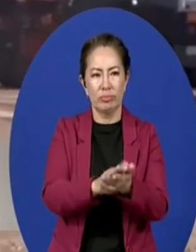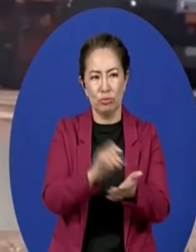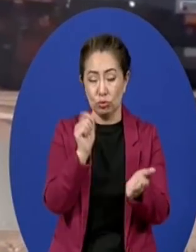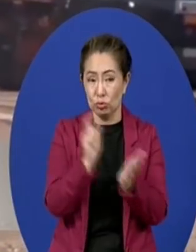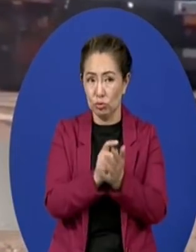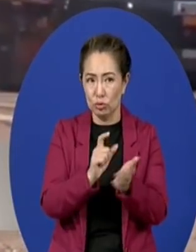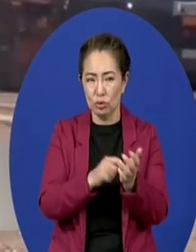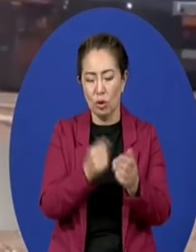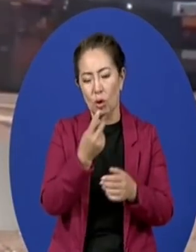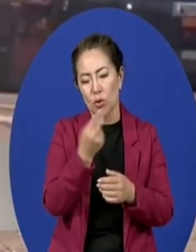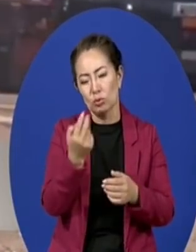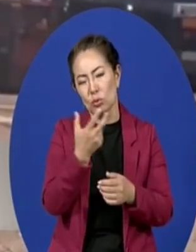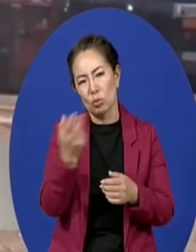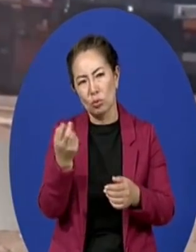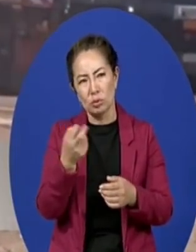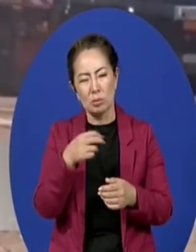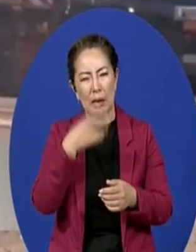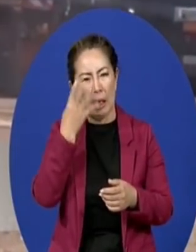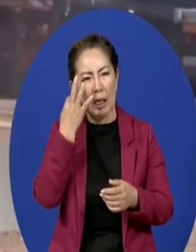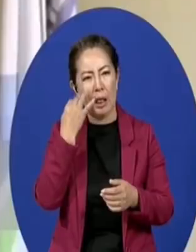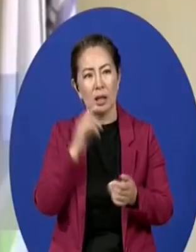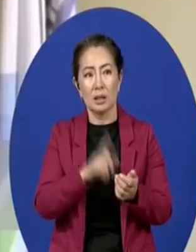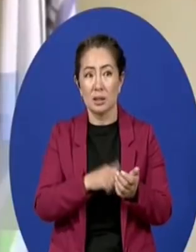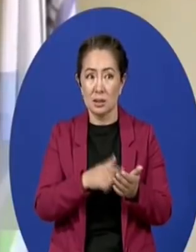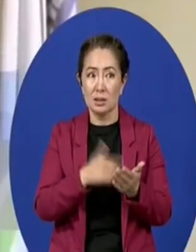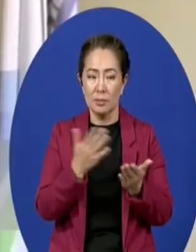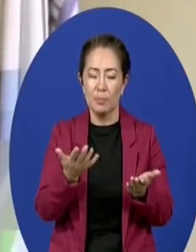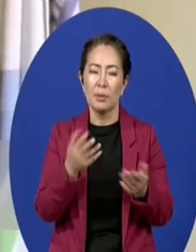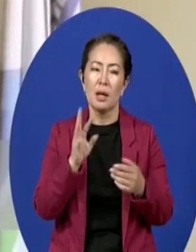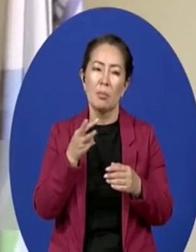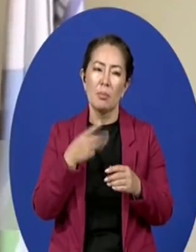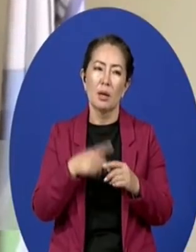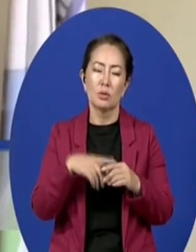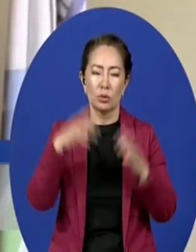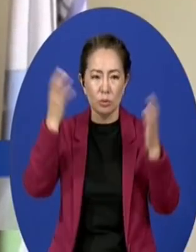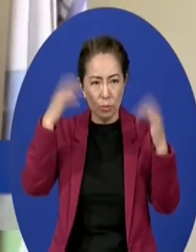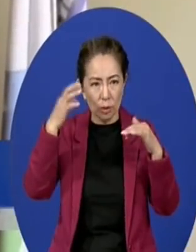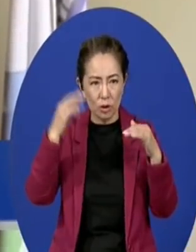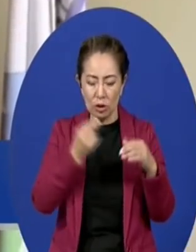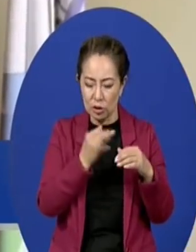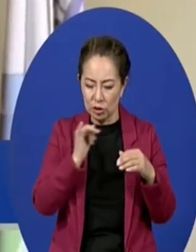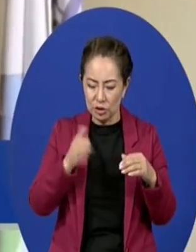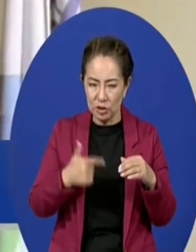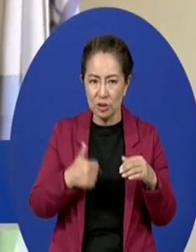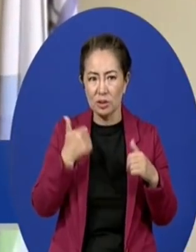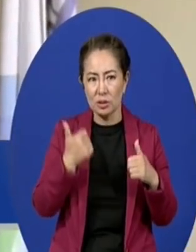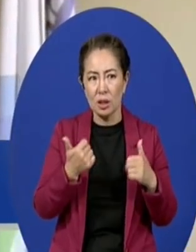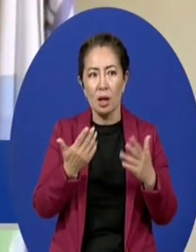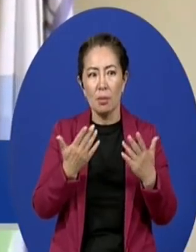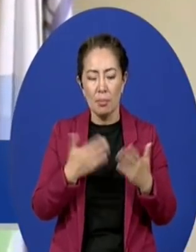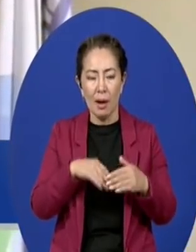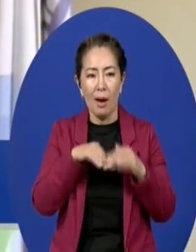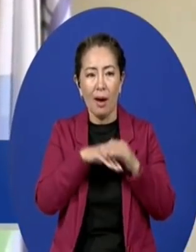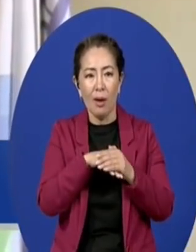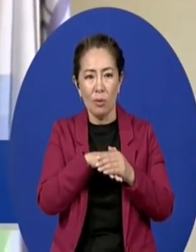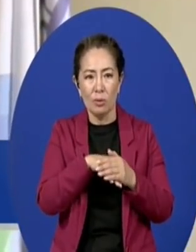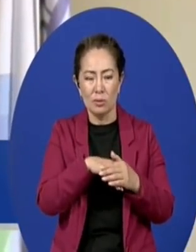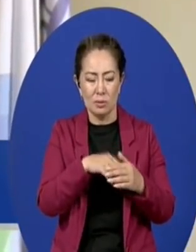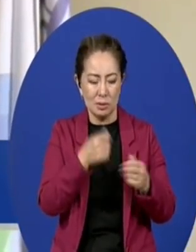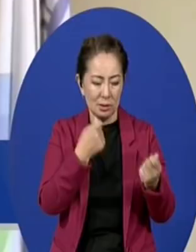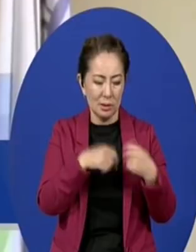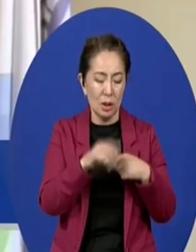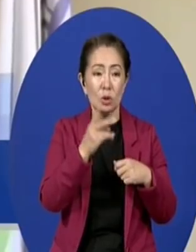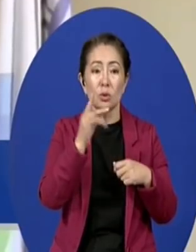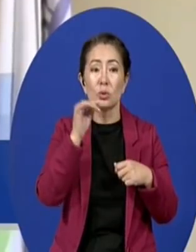ёстой. 200 300 гараад байвал бас олон өдөр шаардлагатна. За магадгүй бас энэ бороо чийг авч агуулхад байгаа одоо